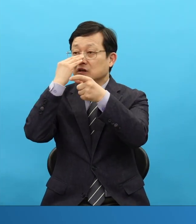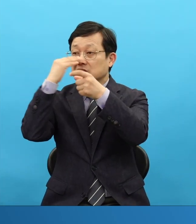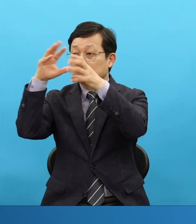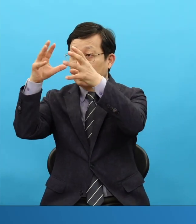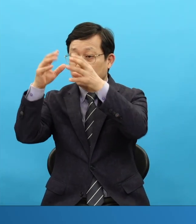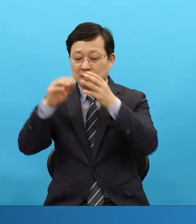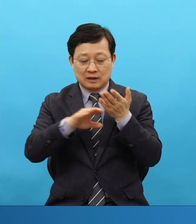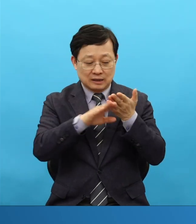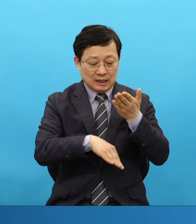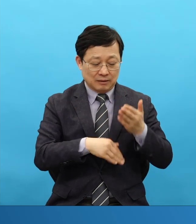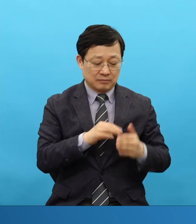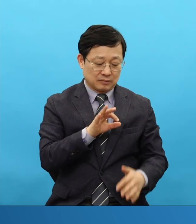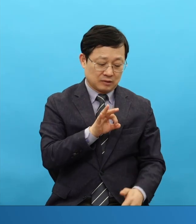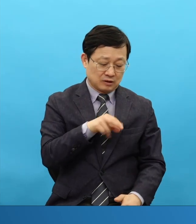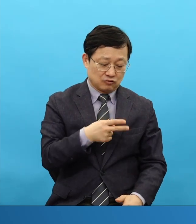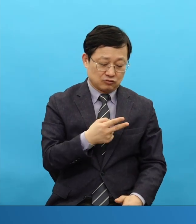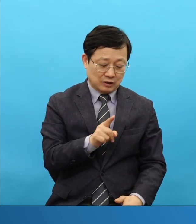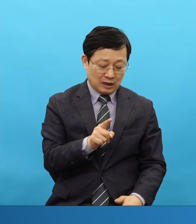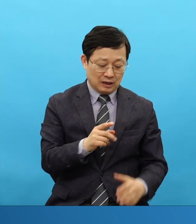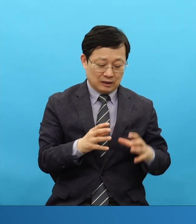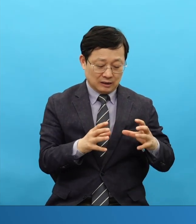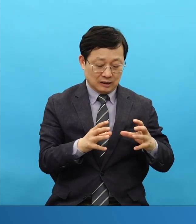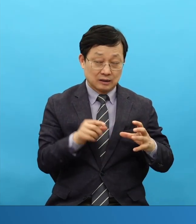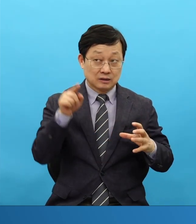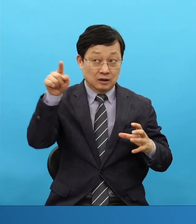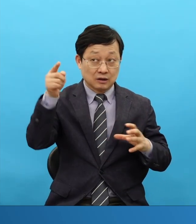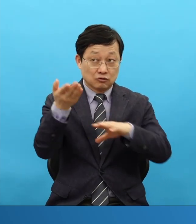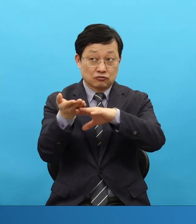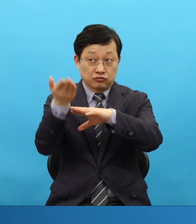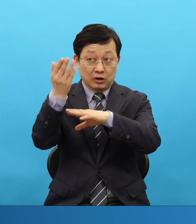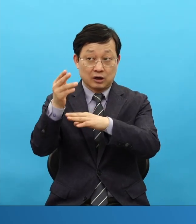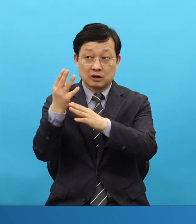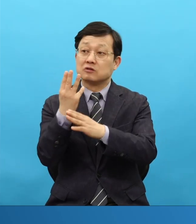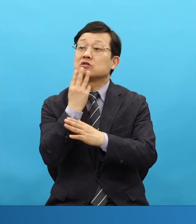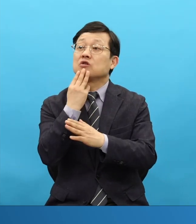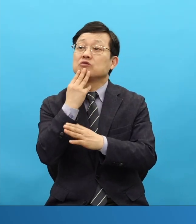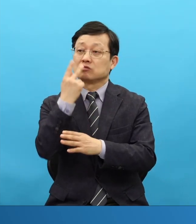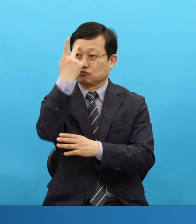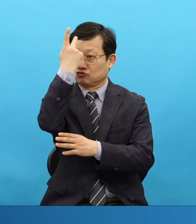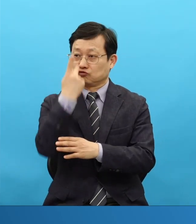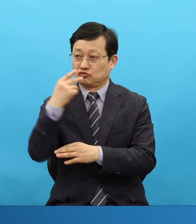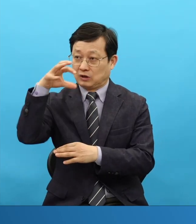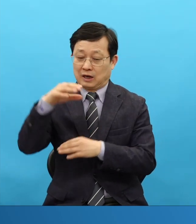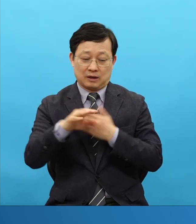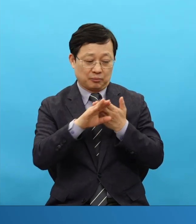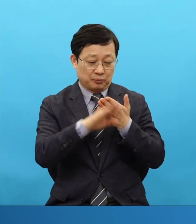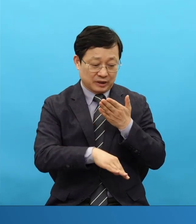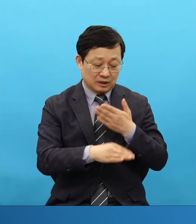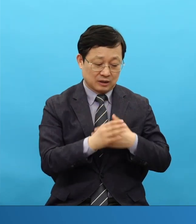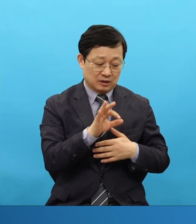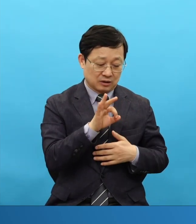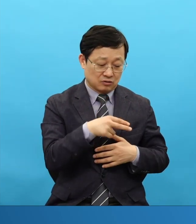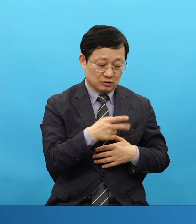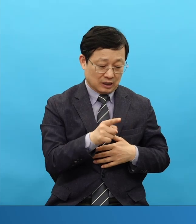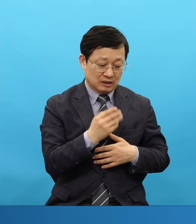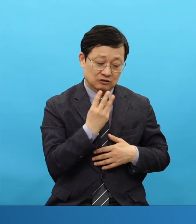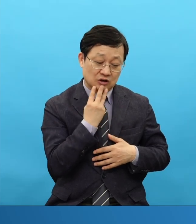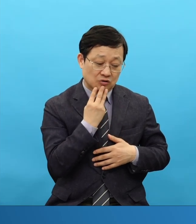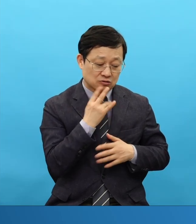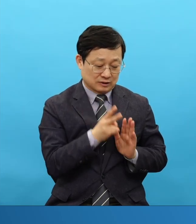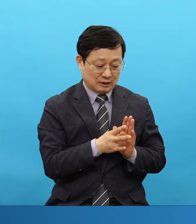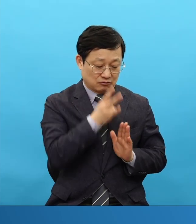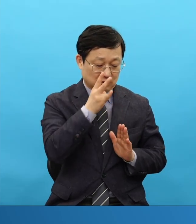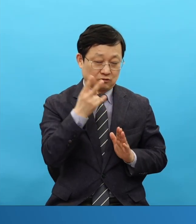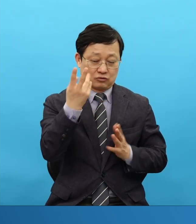말이에요. And the capital of Israel was Samaria. 그 유다의 수도는 예루살렘이죠. And the capital of Judah was